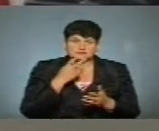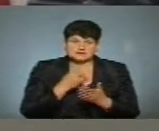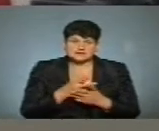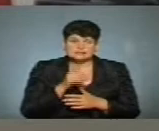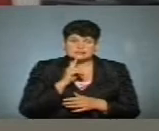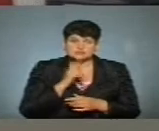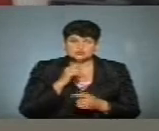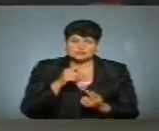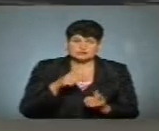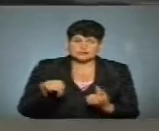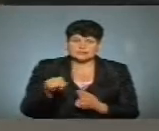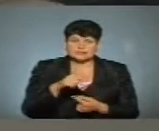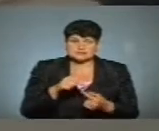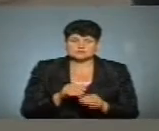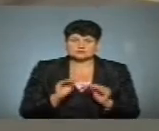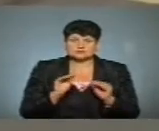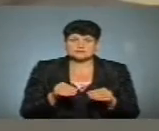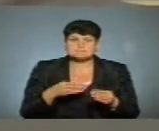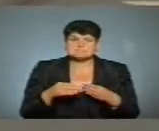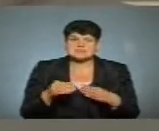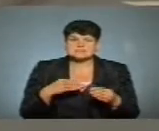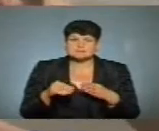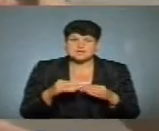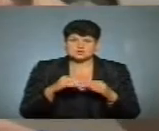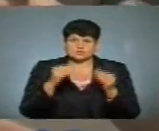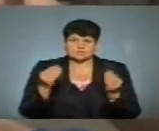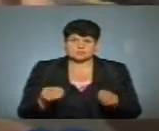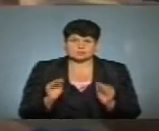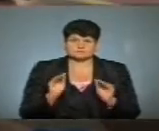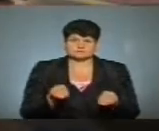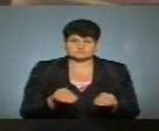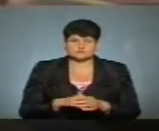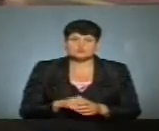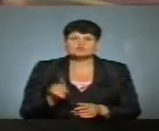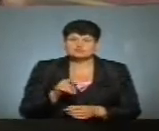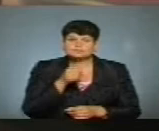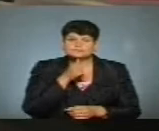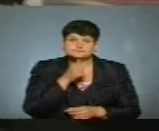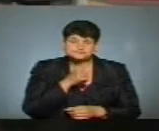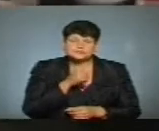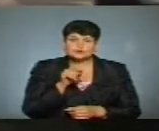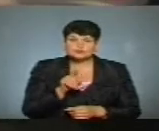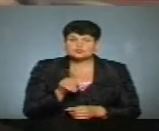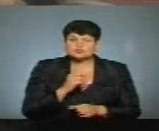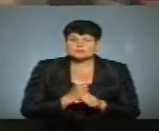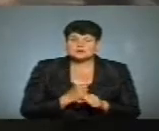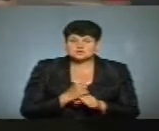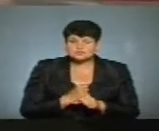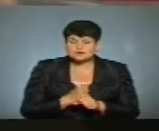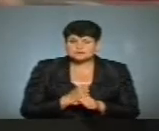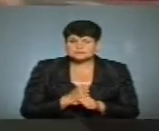кільце. Його облаштували із пластмасових блоків. Чому експериментально? Тому що працювати